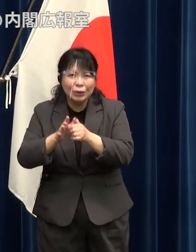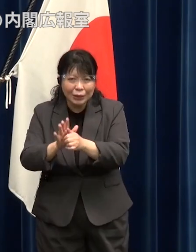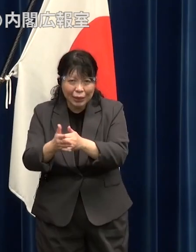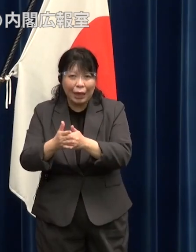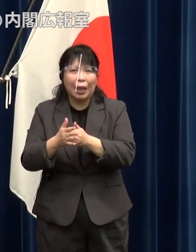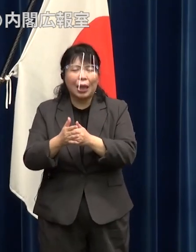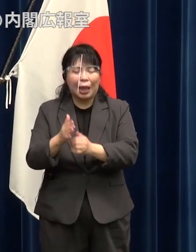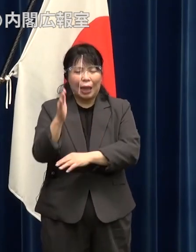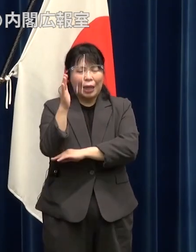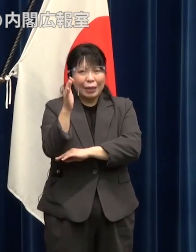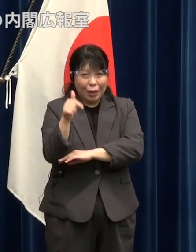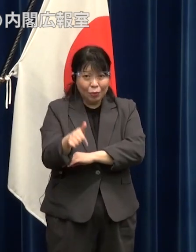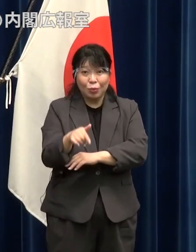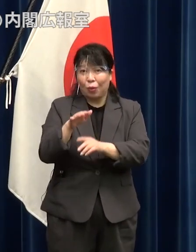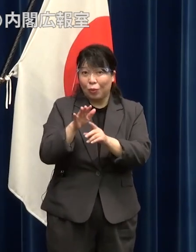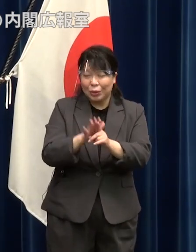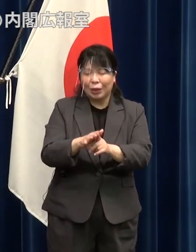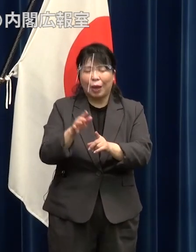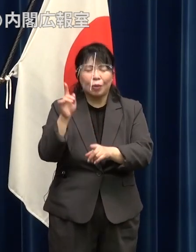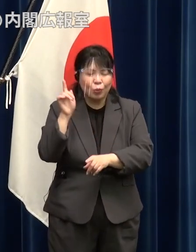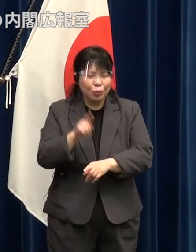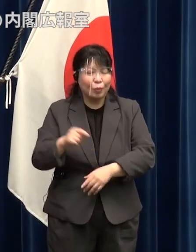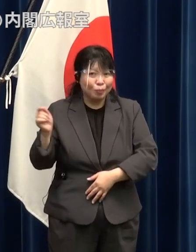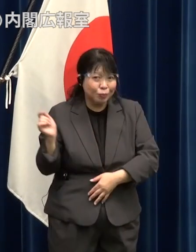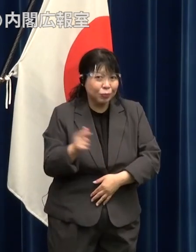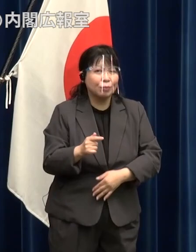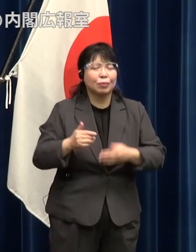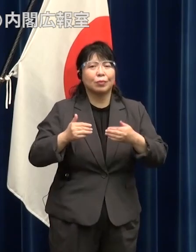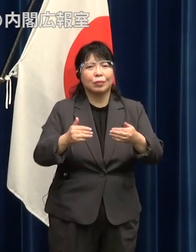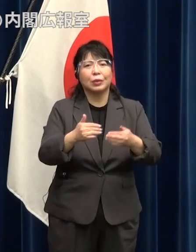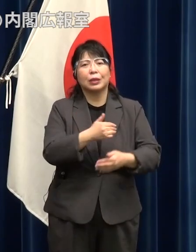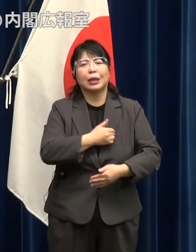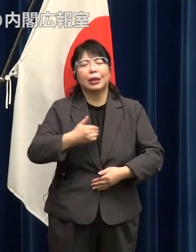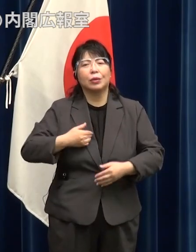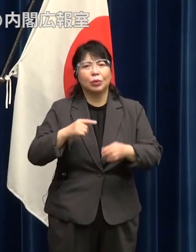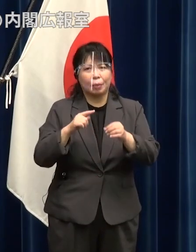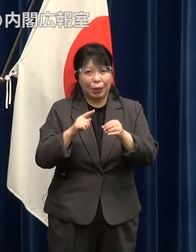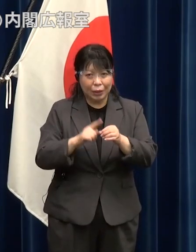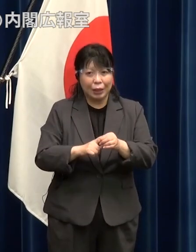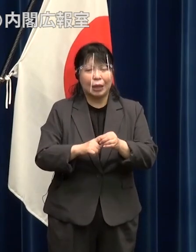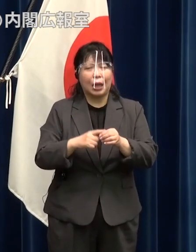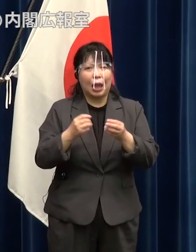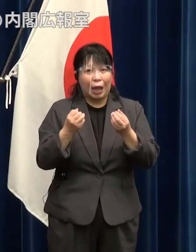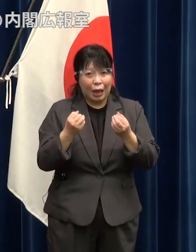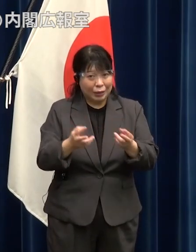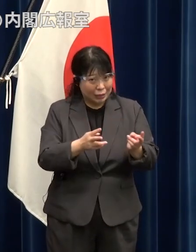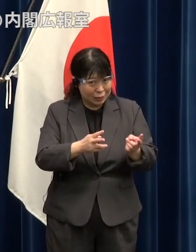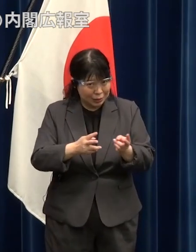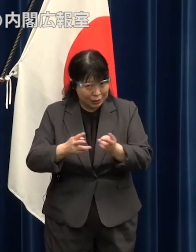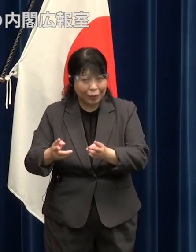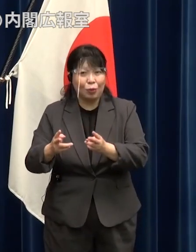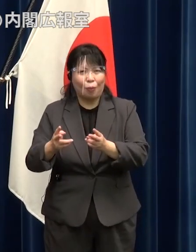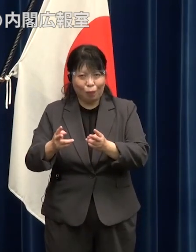支援を迅速に行い、新たな制度をしっかりと運用してまいります